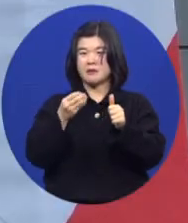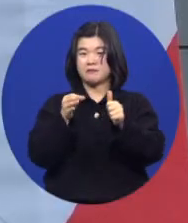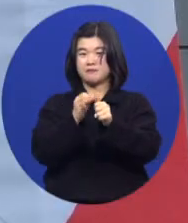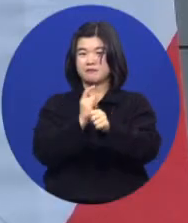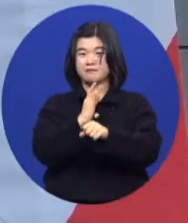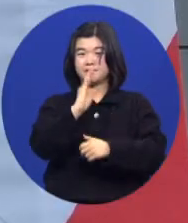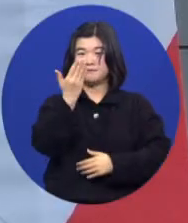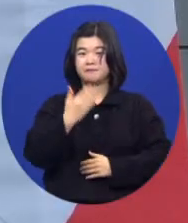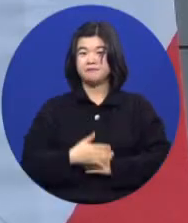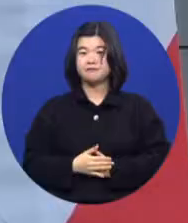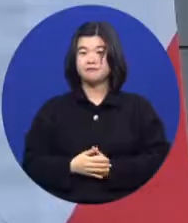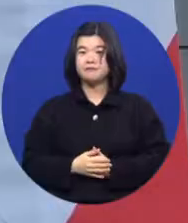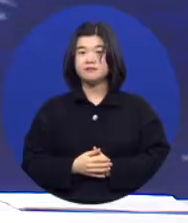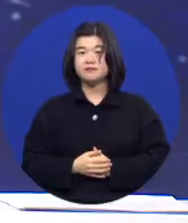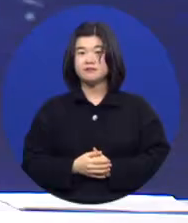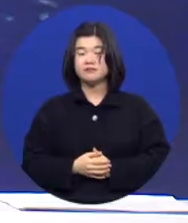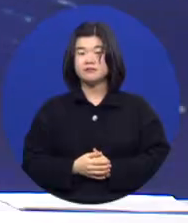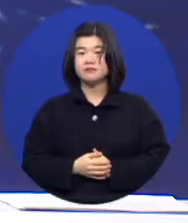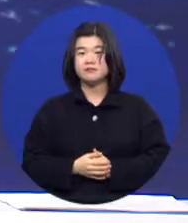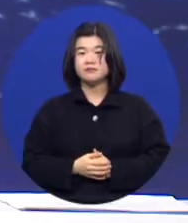처해집니다.